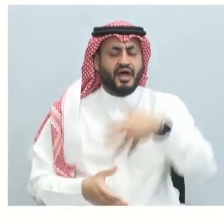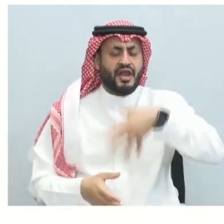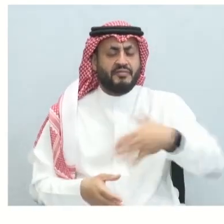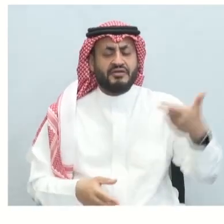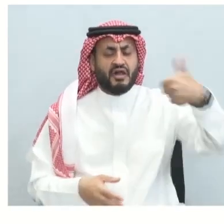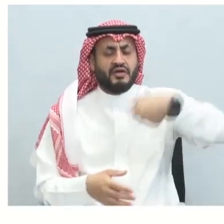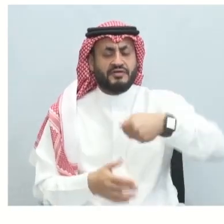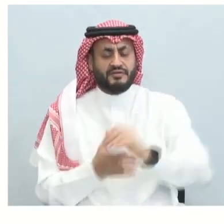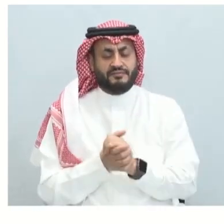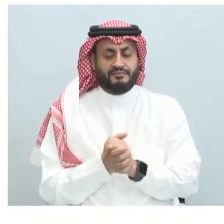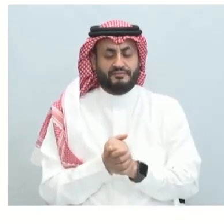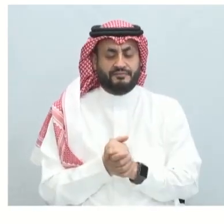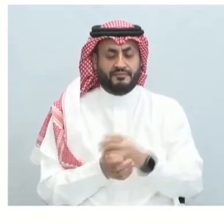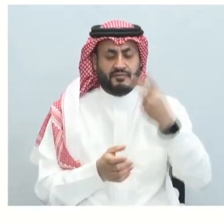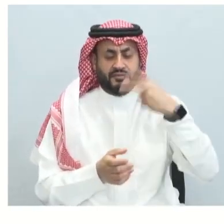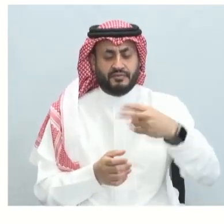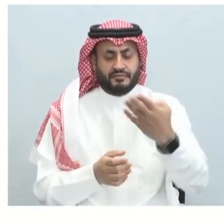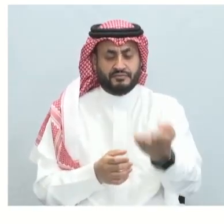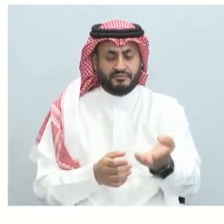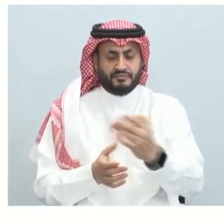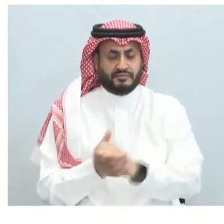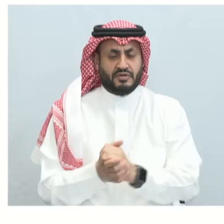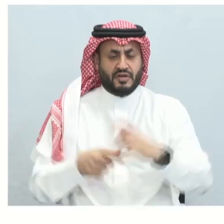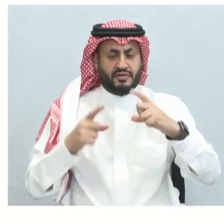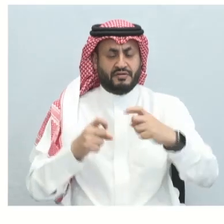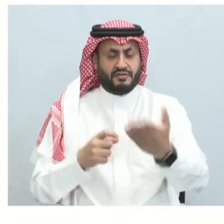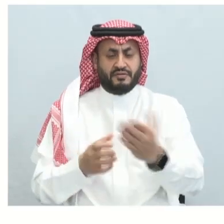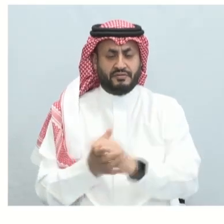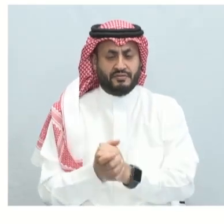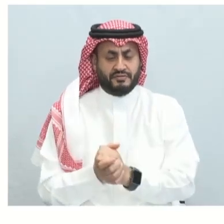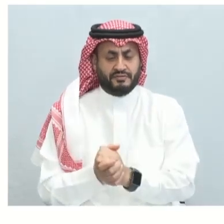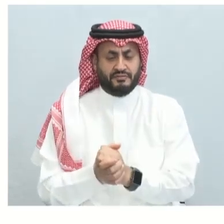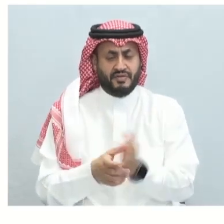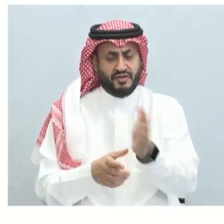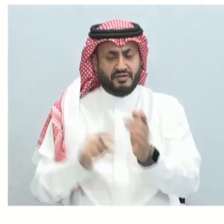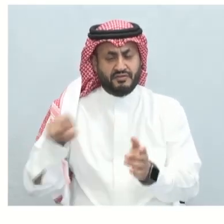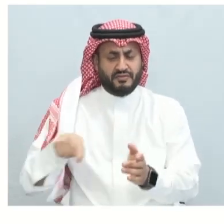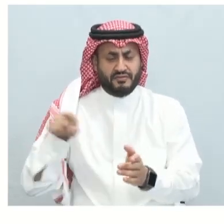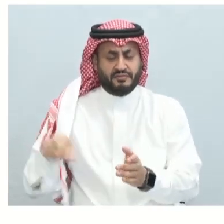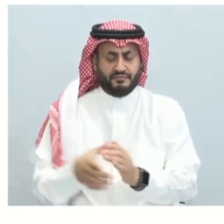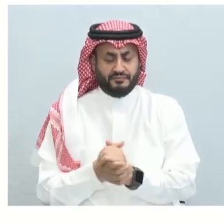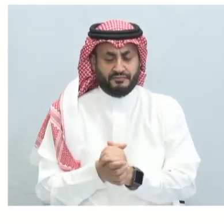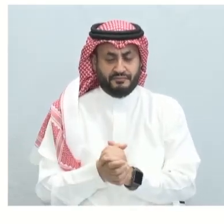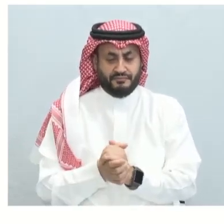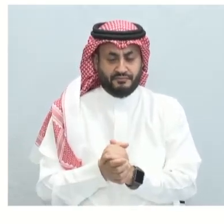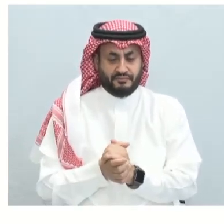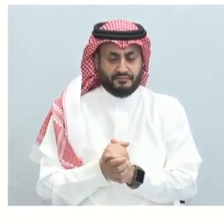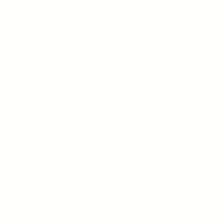وسلم والان ننظر الى هذا المقطع ونريد ان نعلق عليه بعد النظر